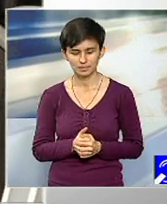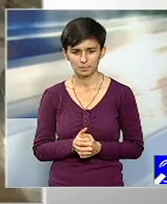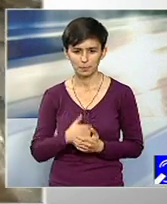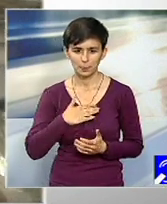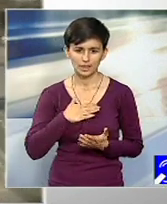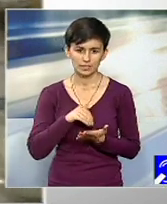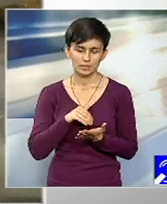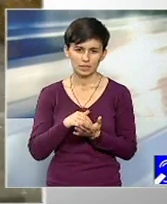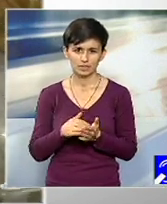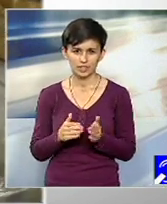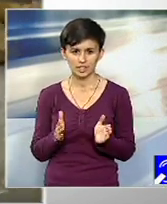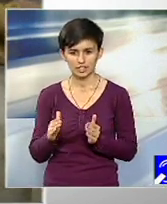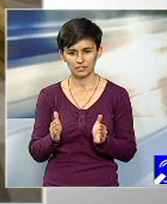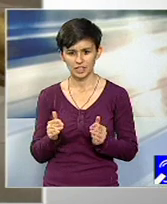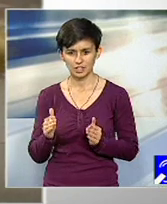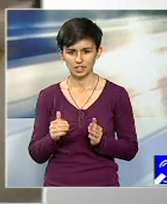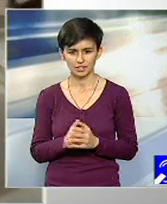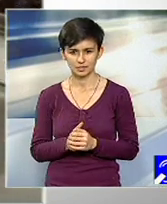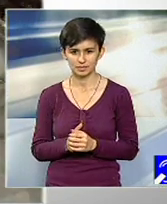de făină,